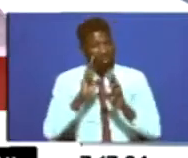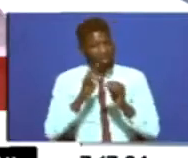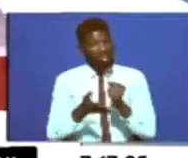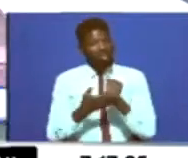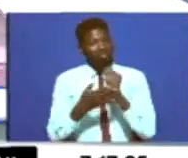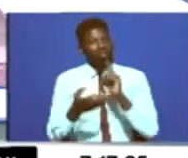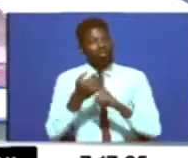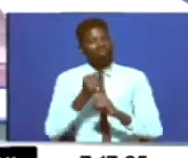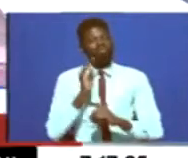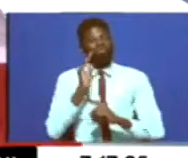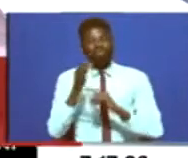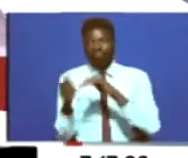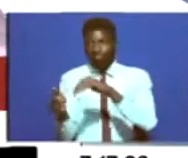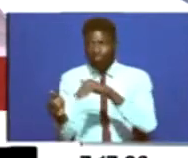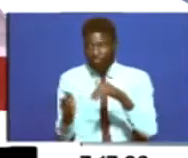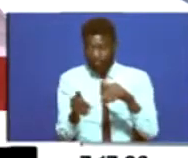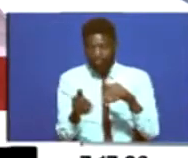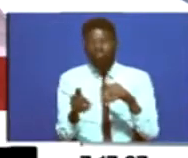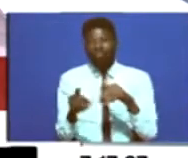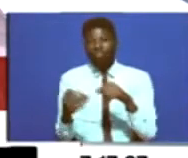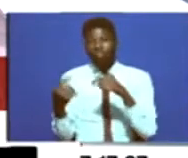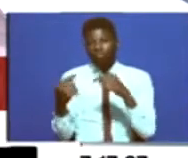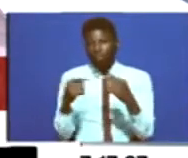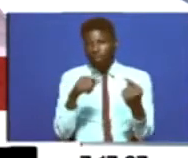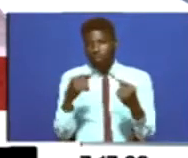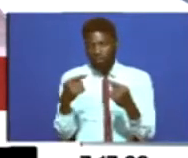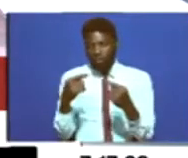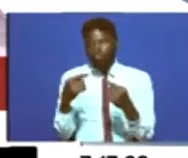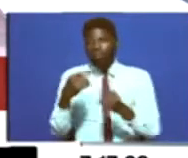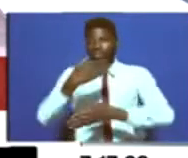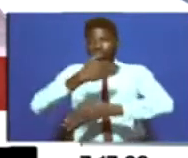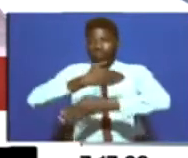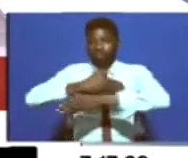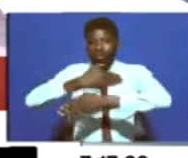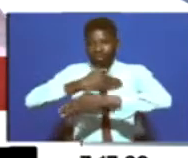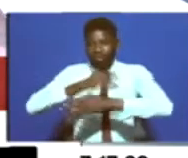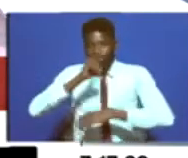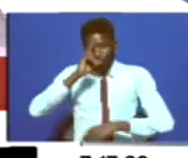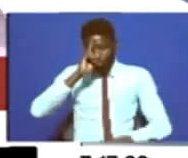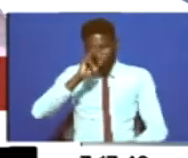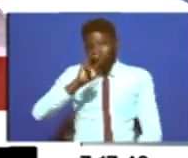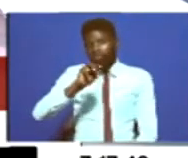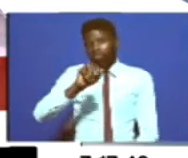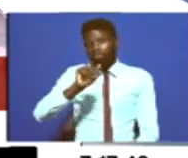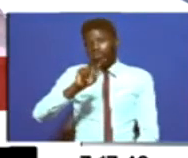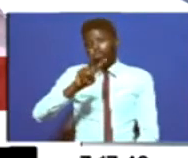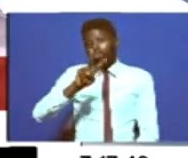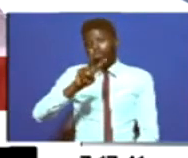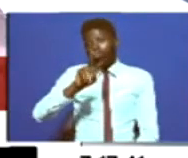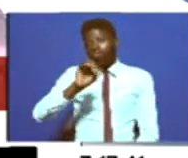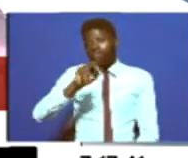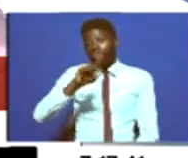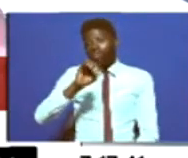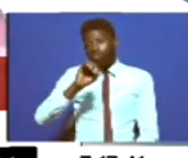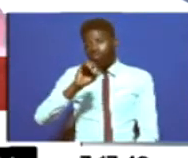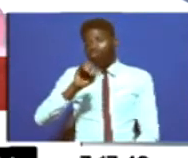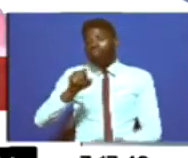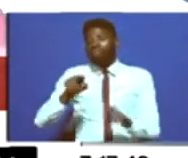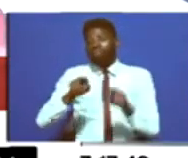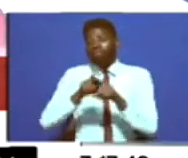Mzozo mkubwa kuhusu mpaka baina maafisa wa polisi wa kituo cha Mavoko na wenzao wa Njiru umeenea na kuwahusisha wakazi wa eneo